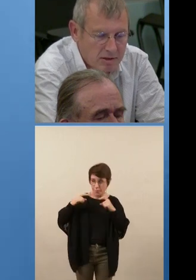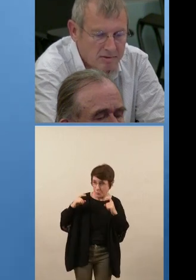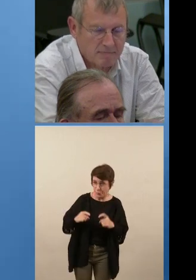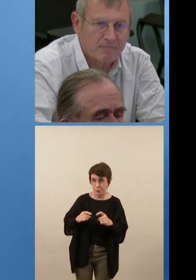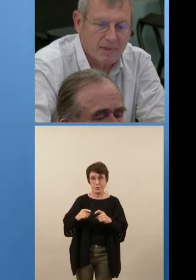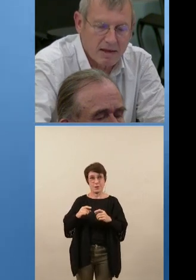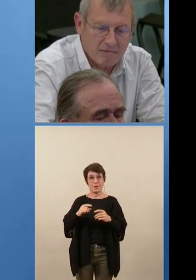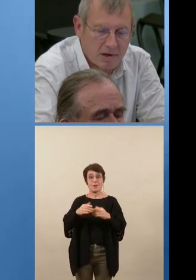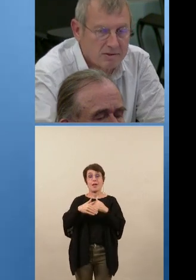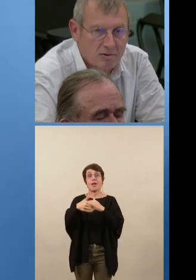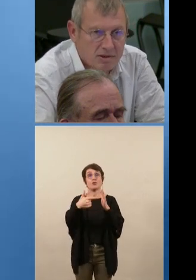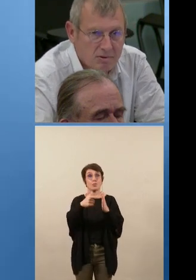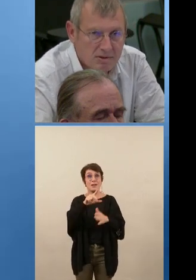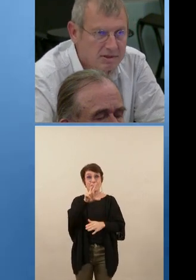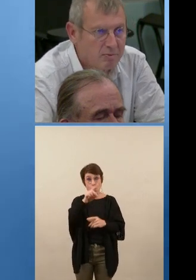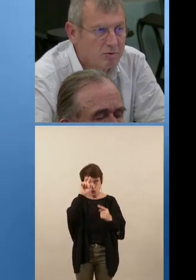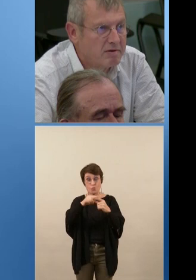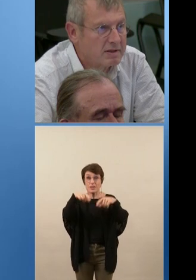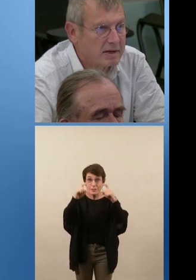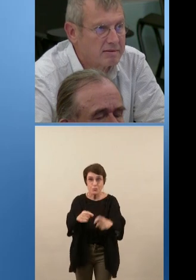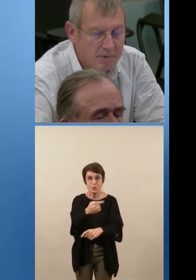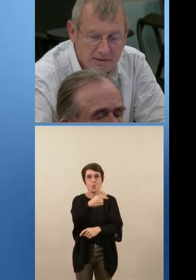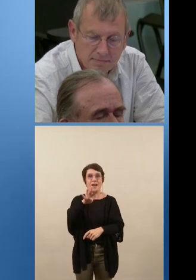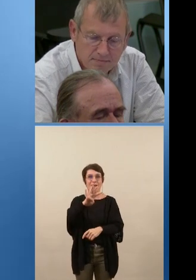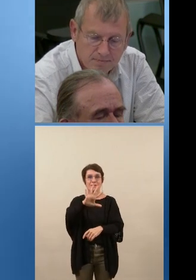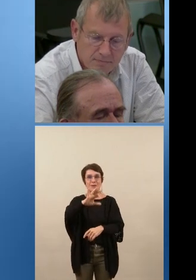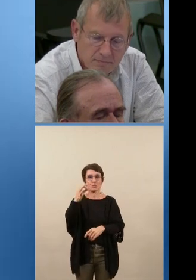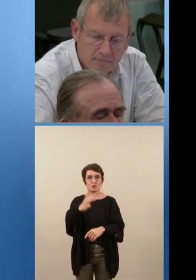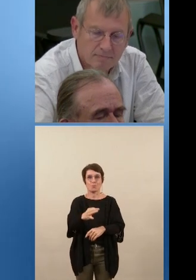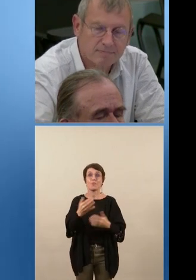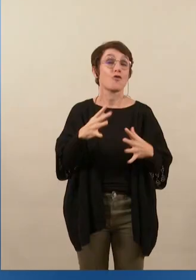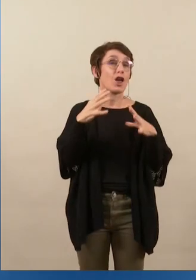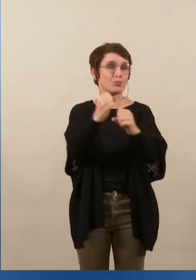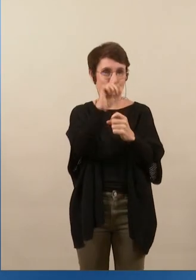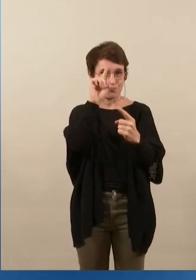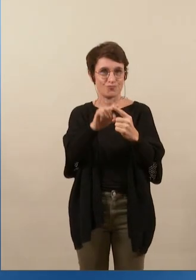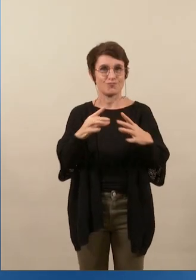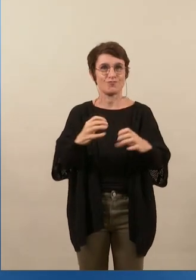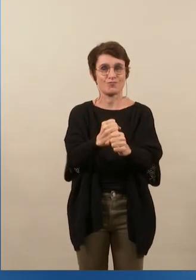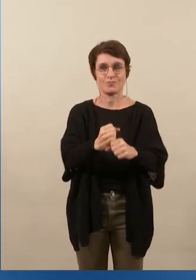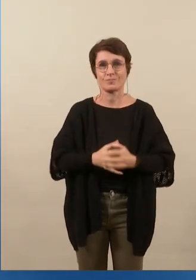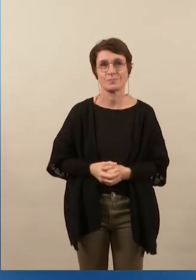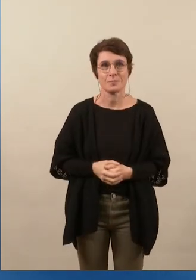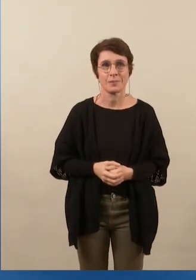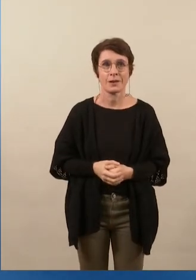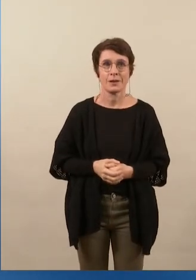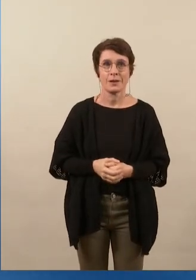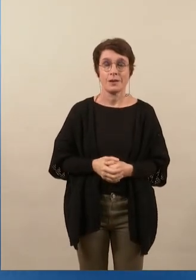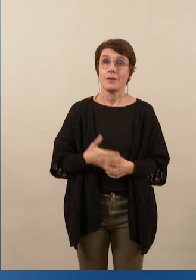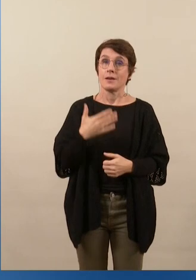2030 voilà les orientations essentielles pour 2024 merci merci